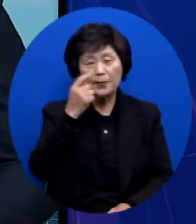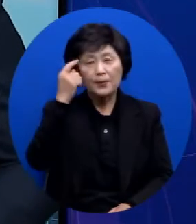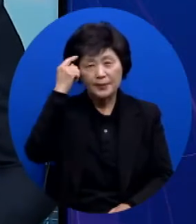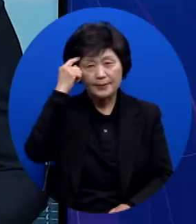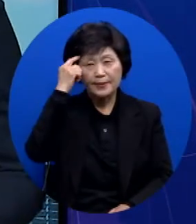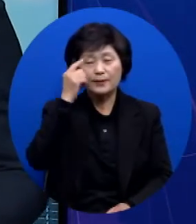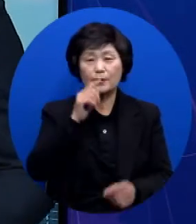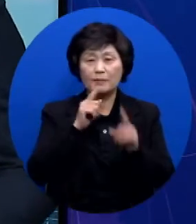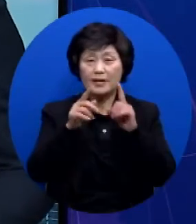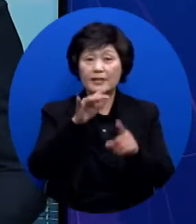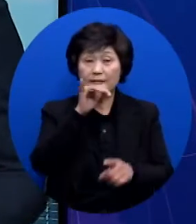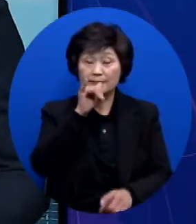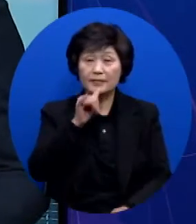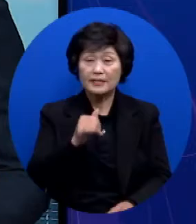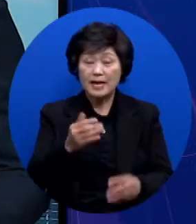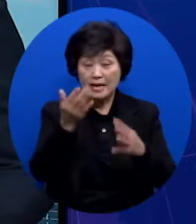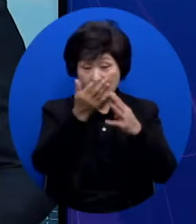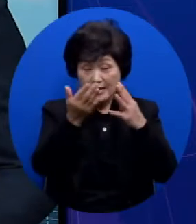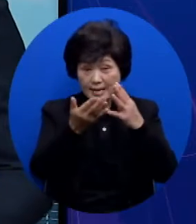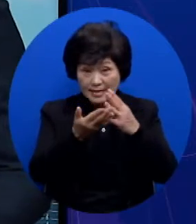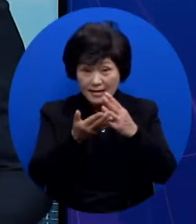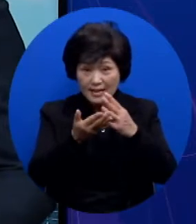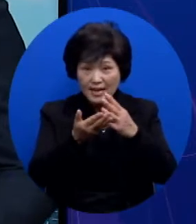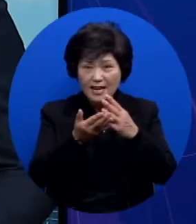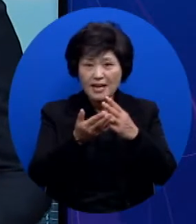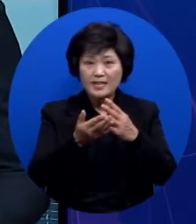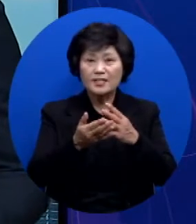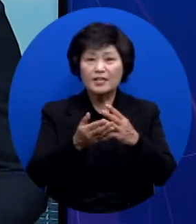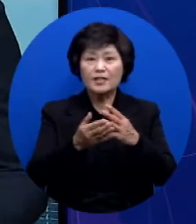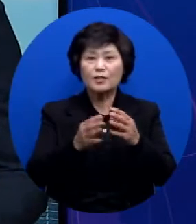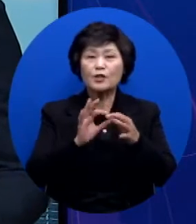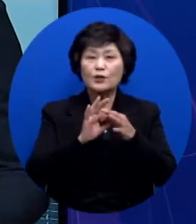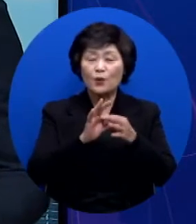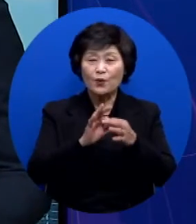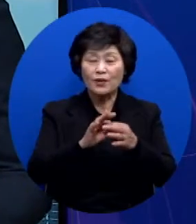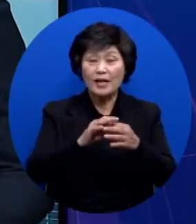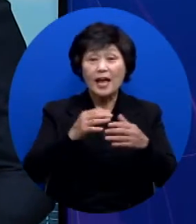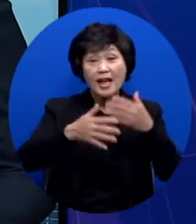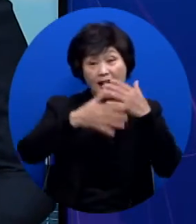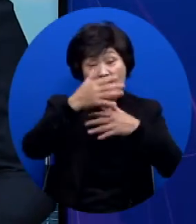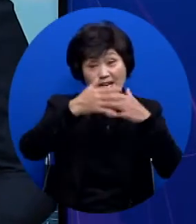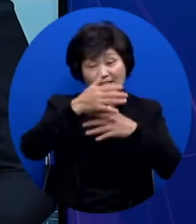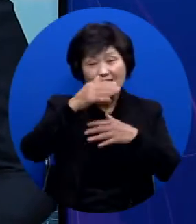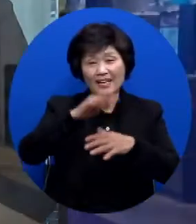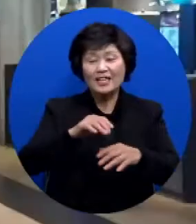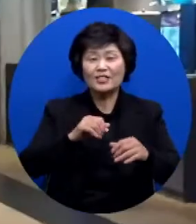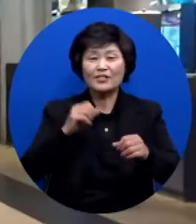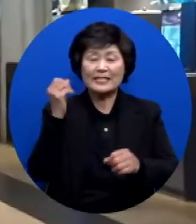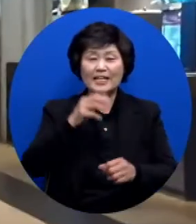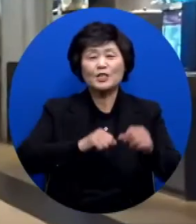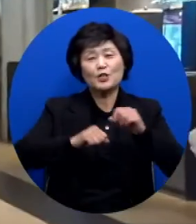단계적 일상회복 시행과 함께 극장가도 다시 활기를 찾기 위한 노력을 계속하고 있습니다.